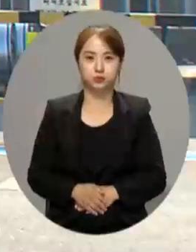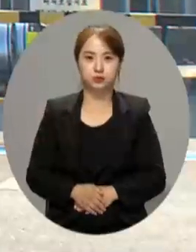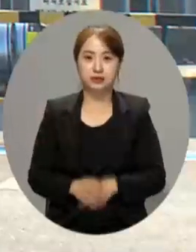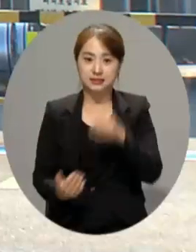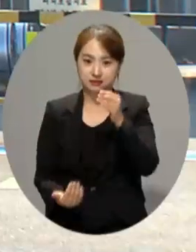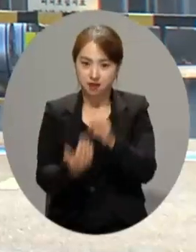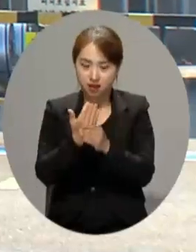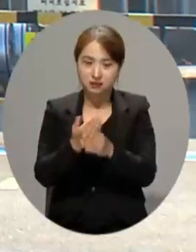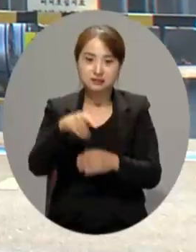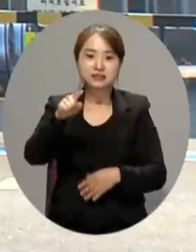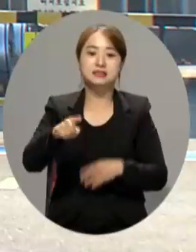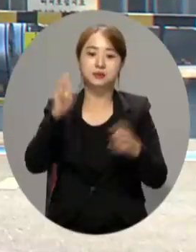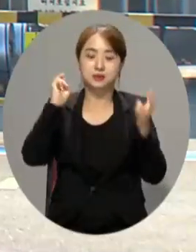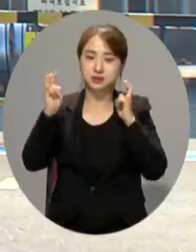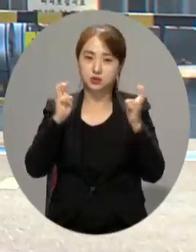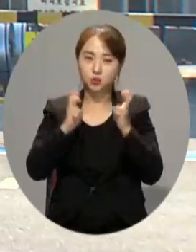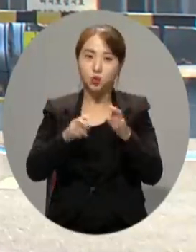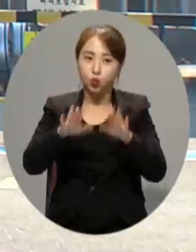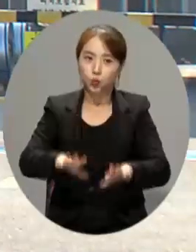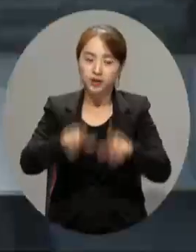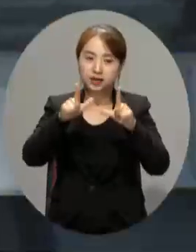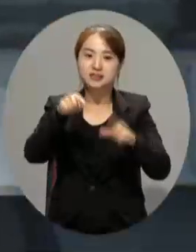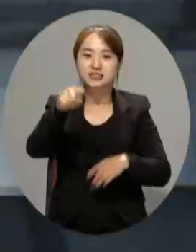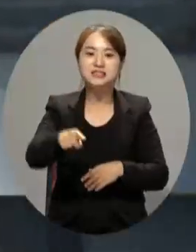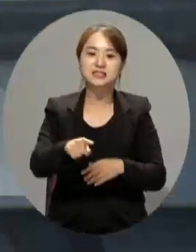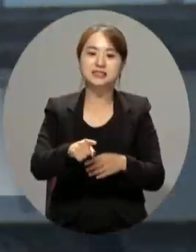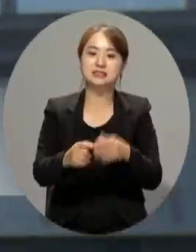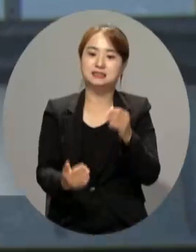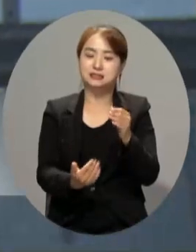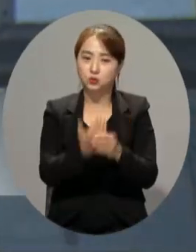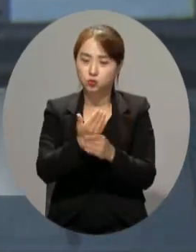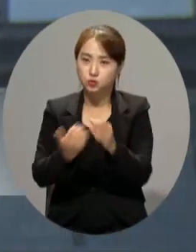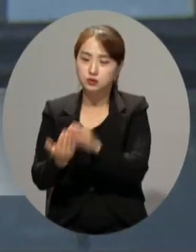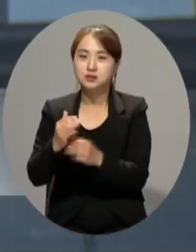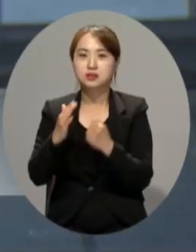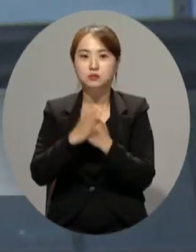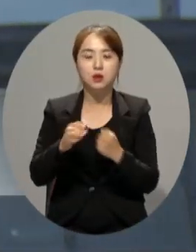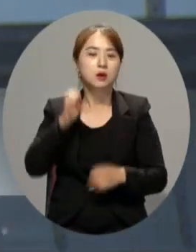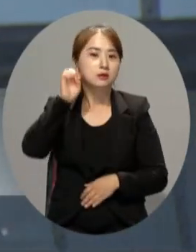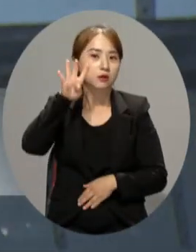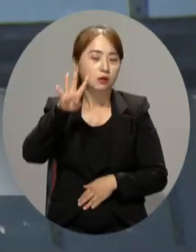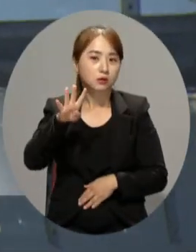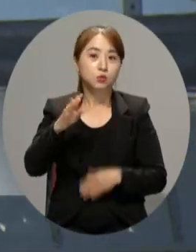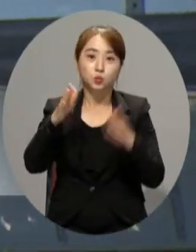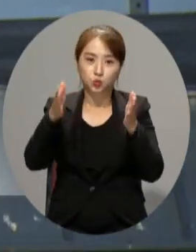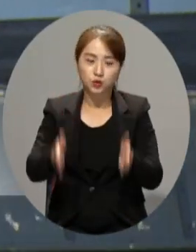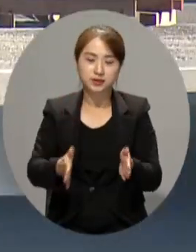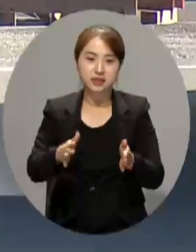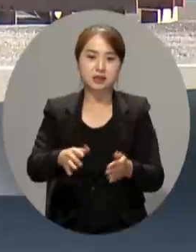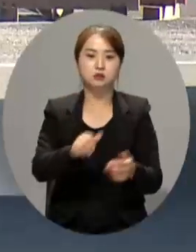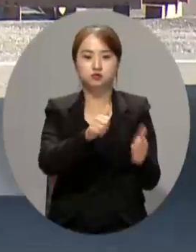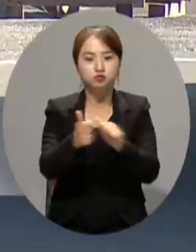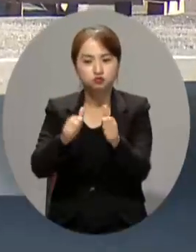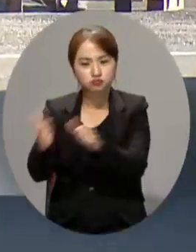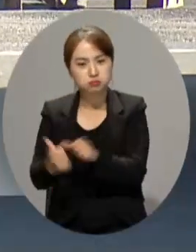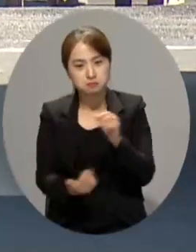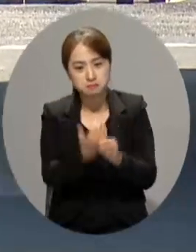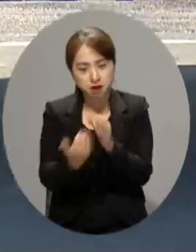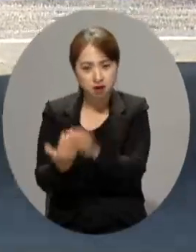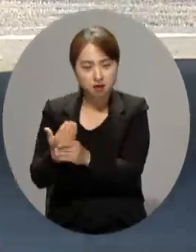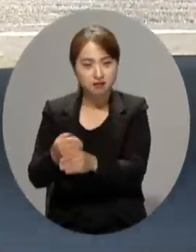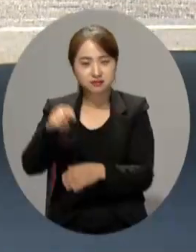사고가 발생한 세아 CM은 올해 중대재해 사고로 넉 달 사이 노동자 두 명이 잇따라 숨진 세아 베스틸과 같은